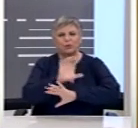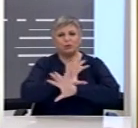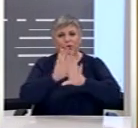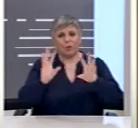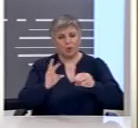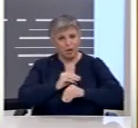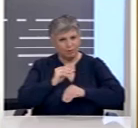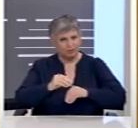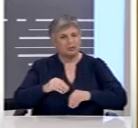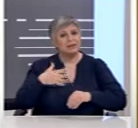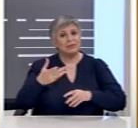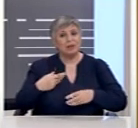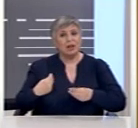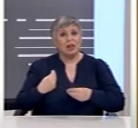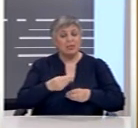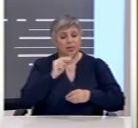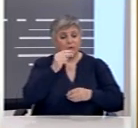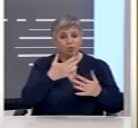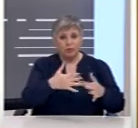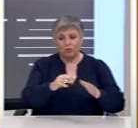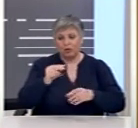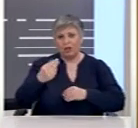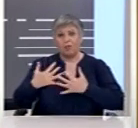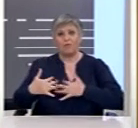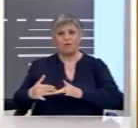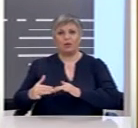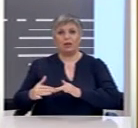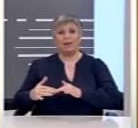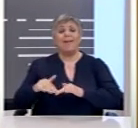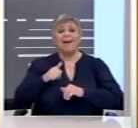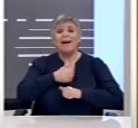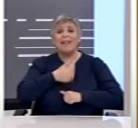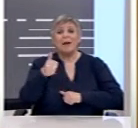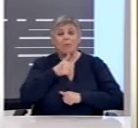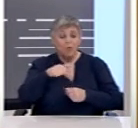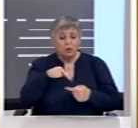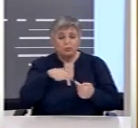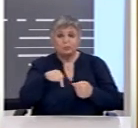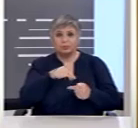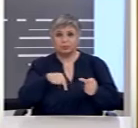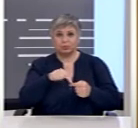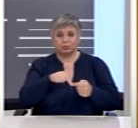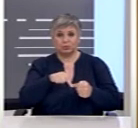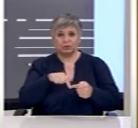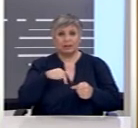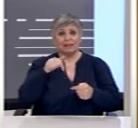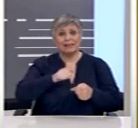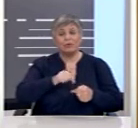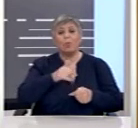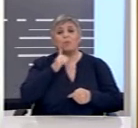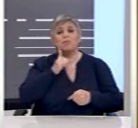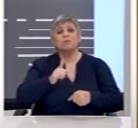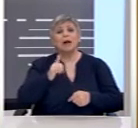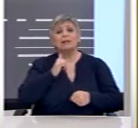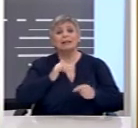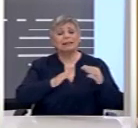Βουλή των Αντιπροσώπων θα χρησιμοποιηθεί αποκλειστικά για κοινοβουλευτικούς ή επιστημονικούς ιστορικούς σκοπούς με την έγκριση πάντοτε των εκάστοτε